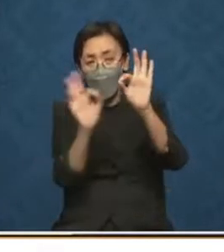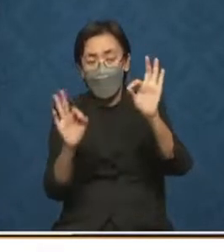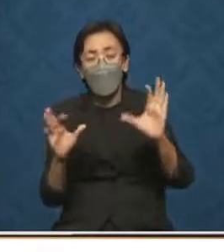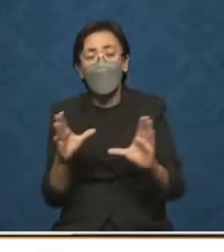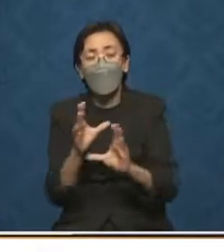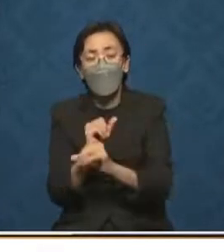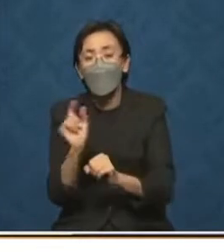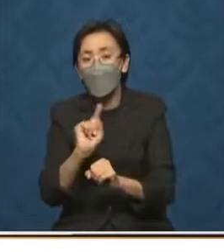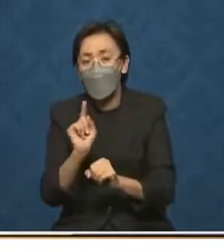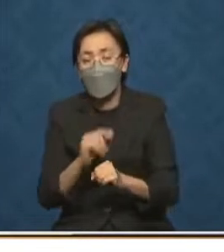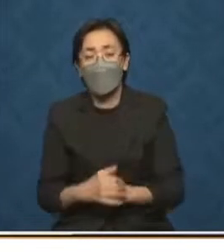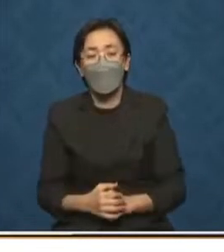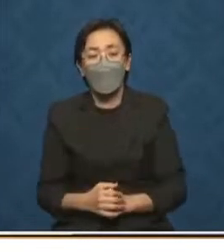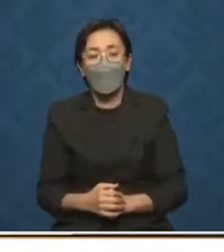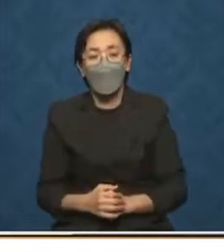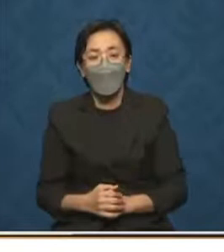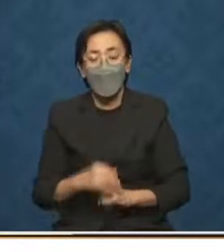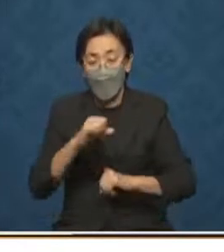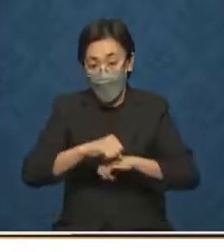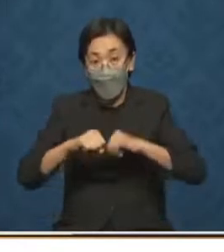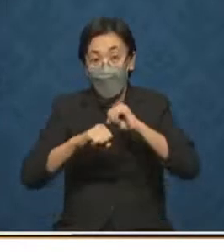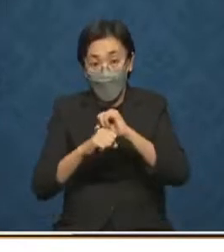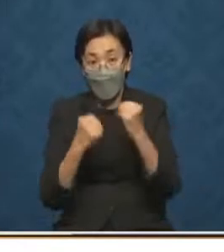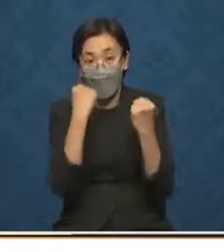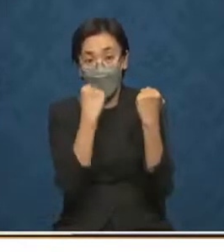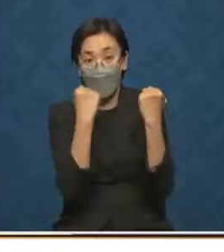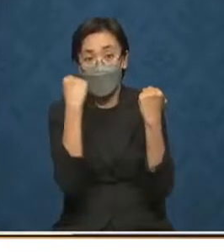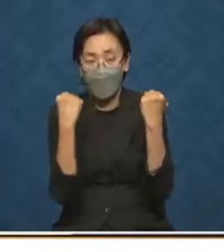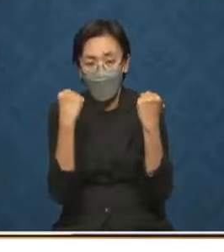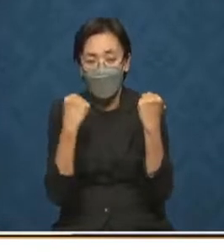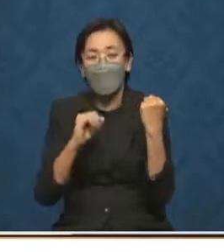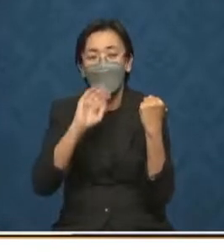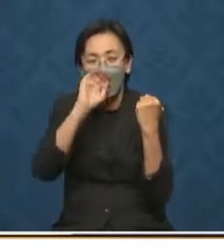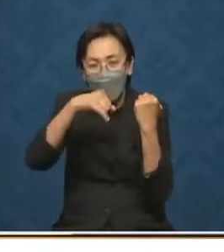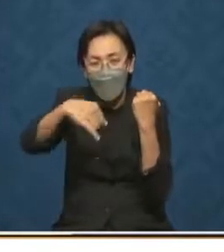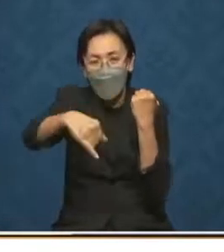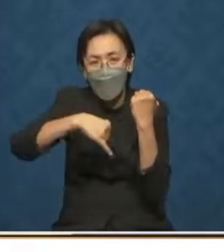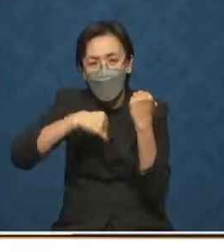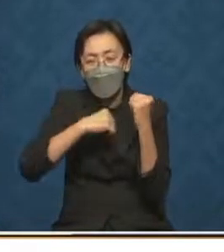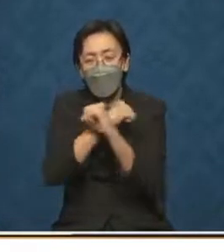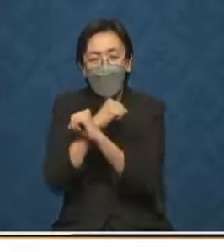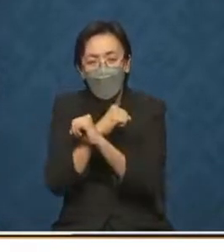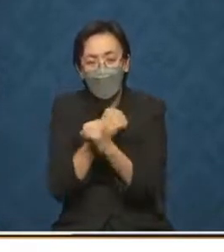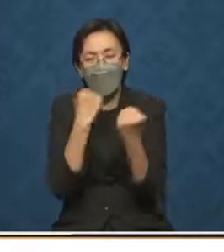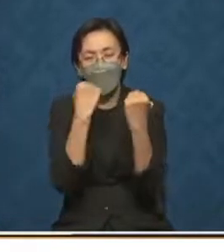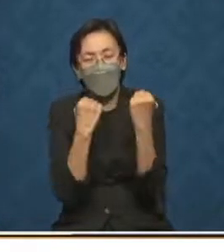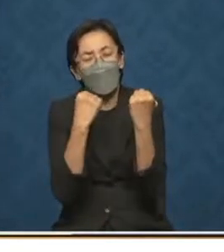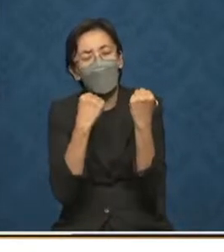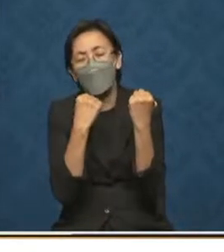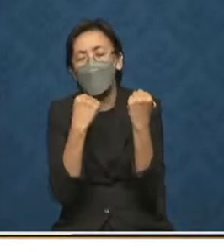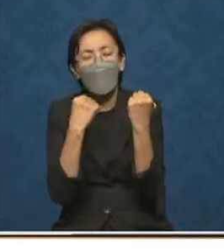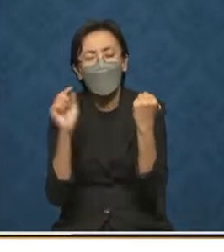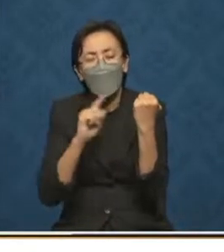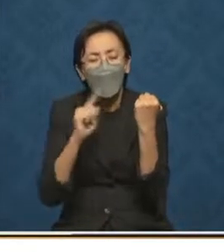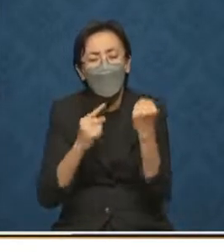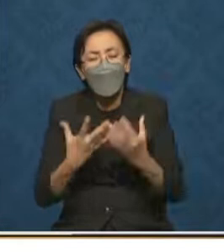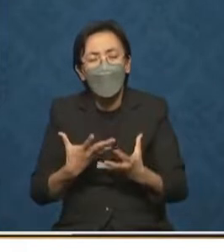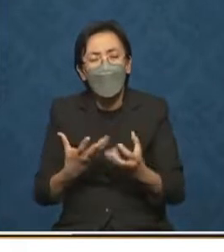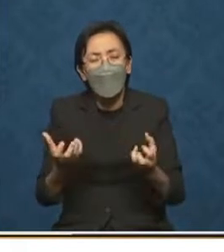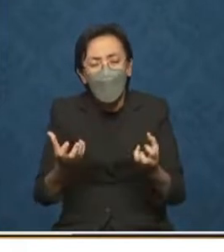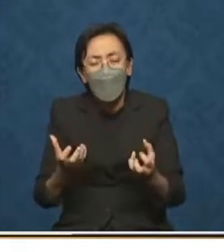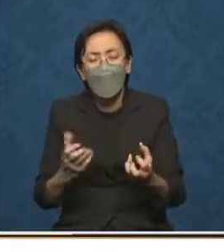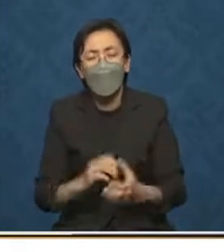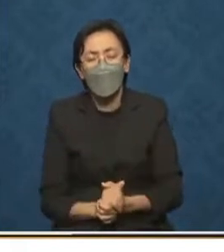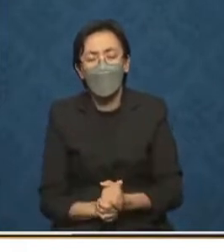าในระห่างการก่อสรางมีอุปศักษมากมายและลวบางส่นได้ถูกทำรายไปได้รบคามเสยหาย